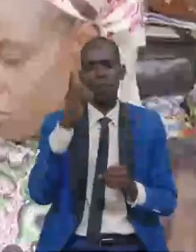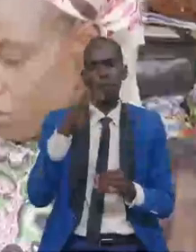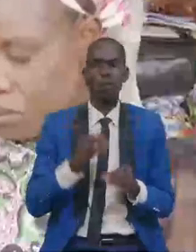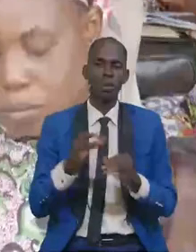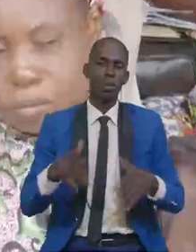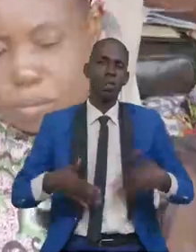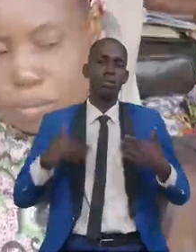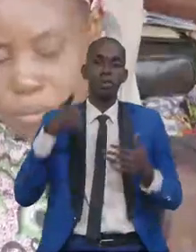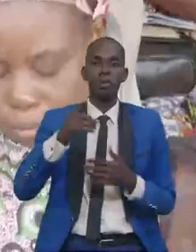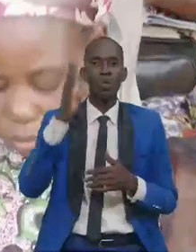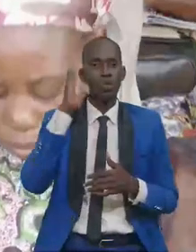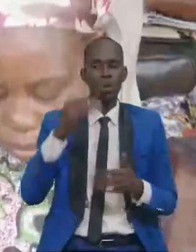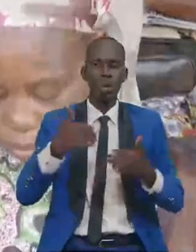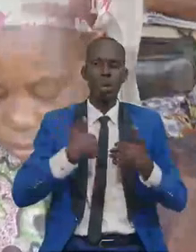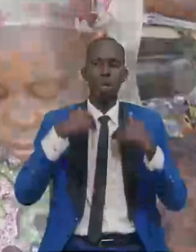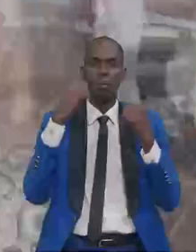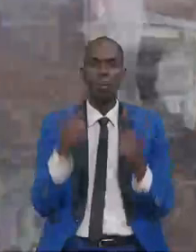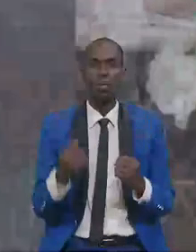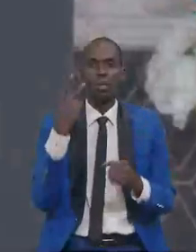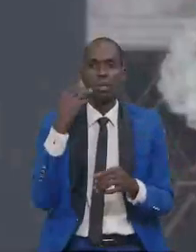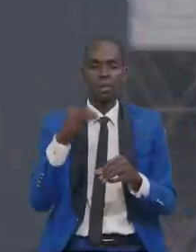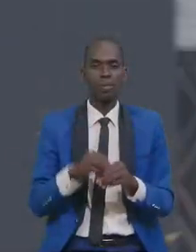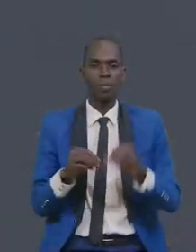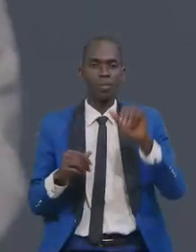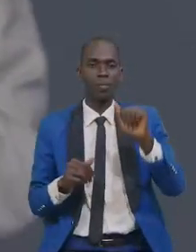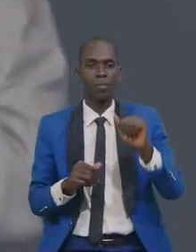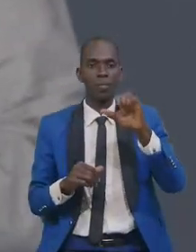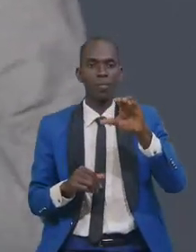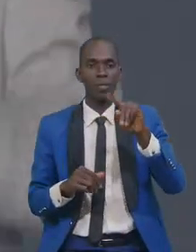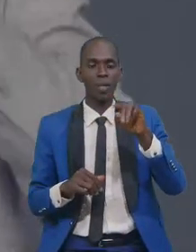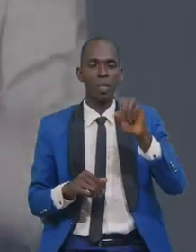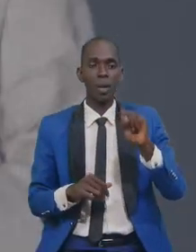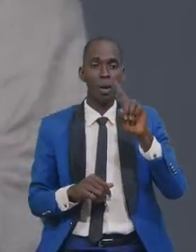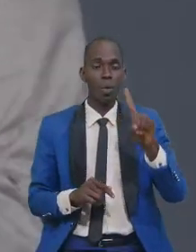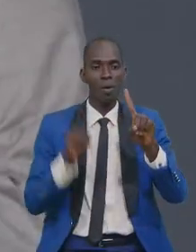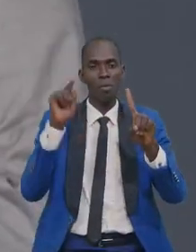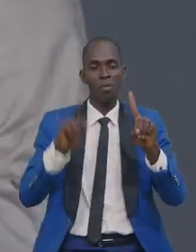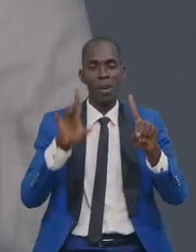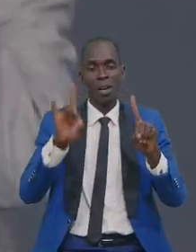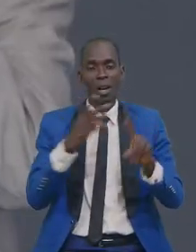l'auras. Actes des Apôtres, chapitre 1, verset 8. Et